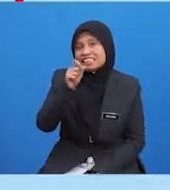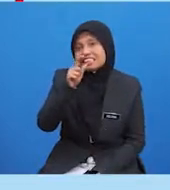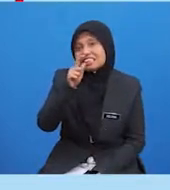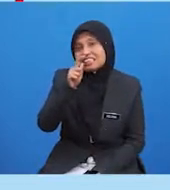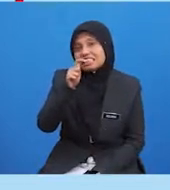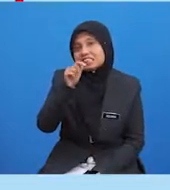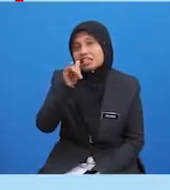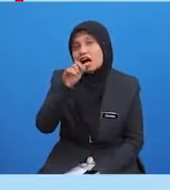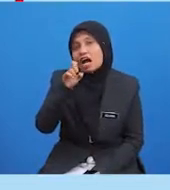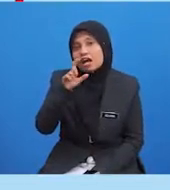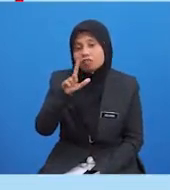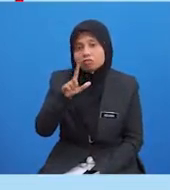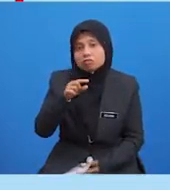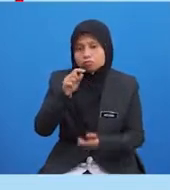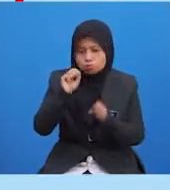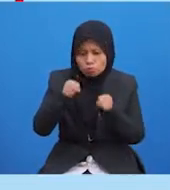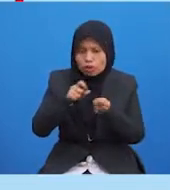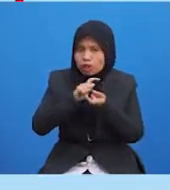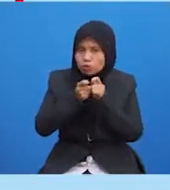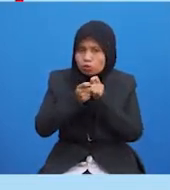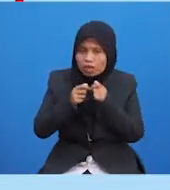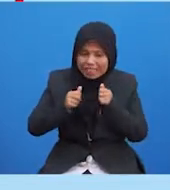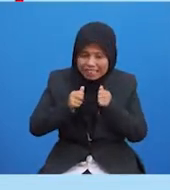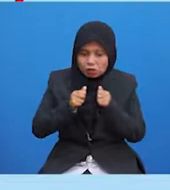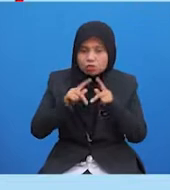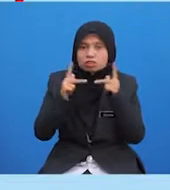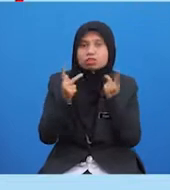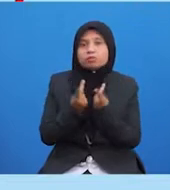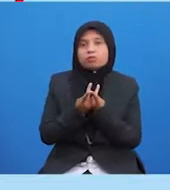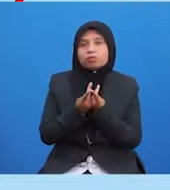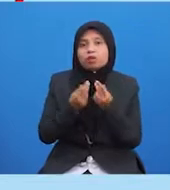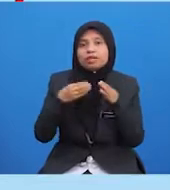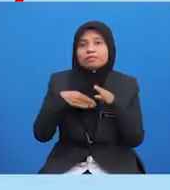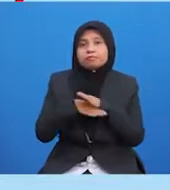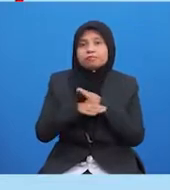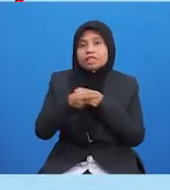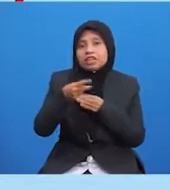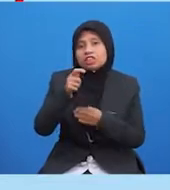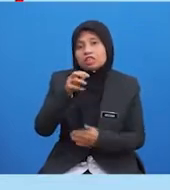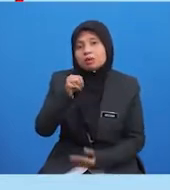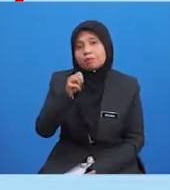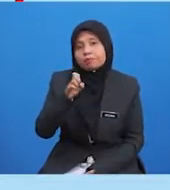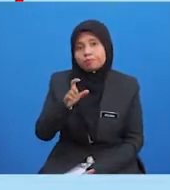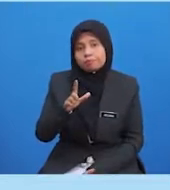style boleh ditukar mengikut keperluan dalam dokumen HTML.